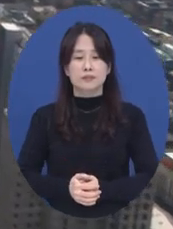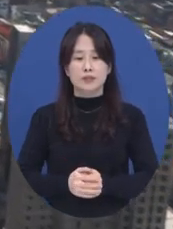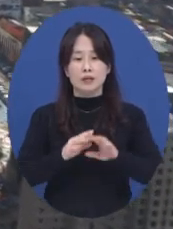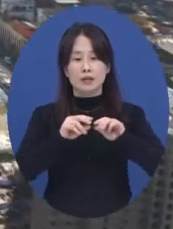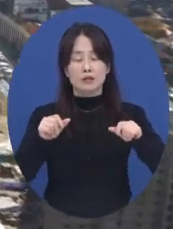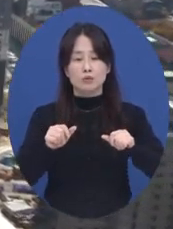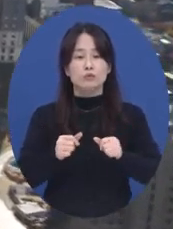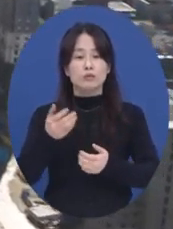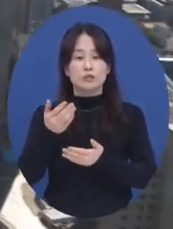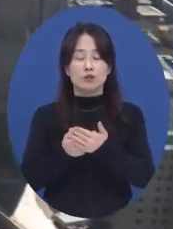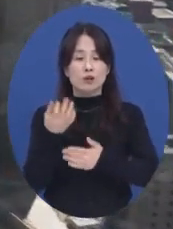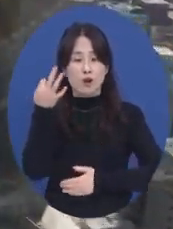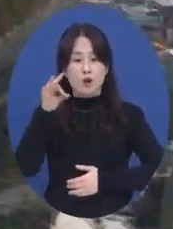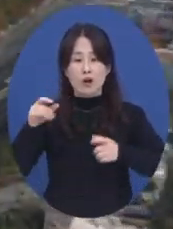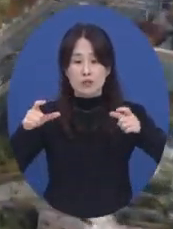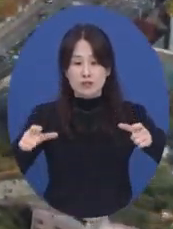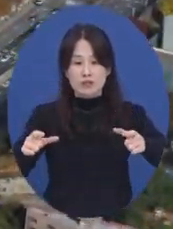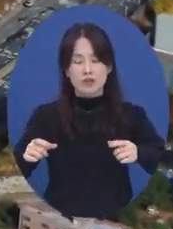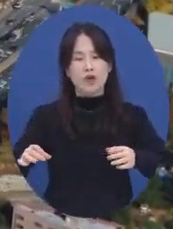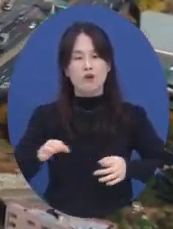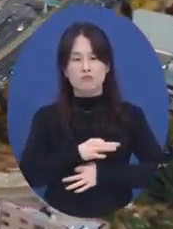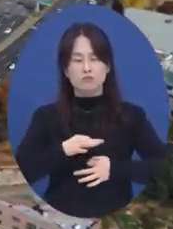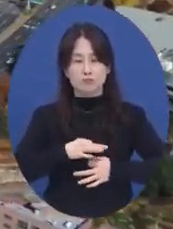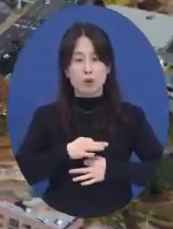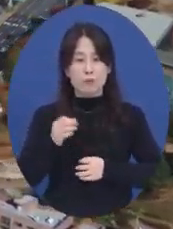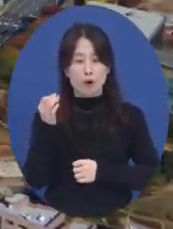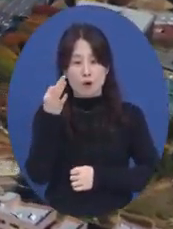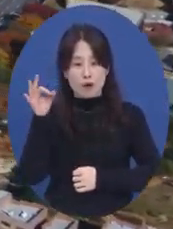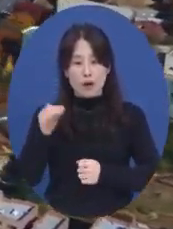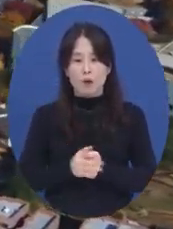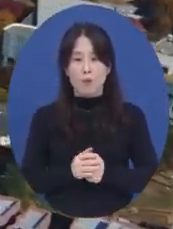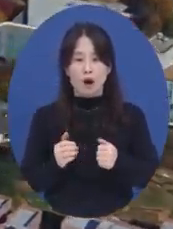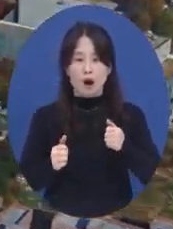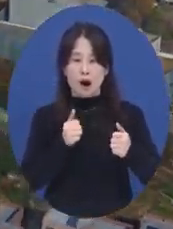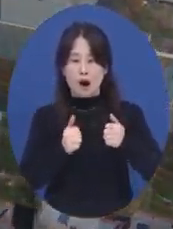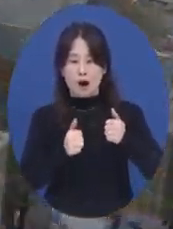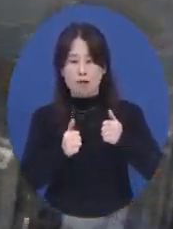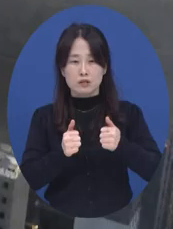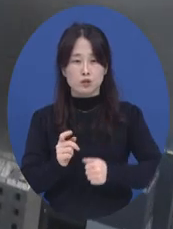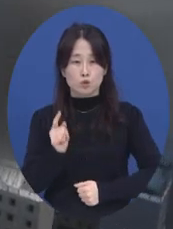토지거래 허가구역 내 부정허가 행위와 청약 경쟁률이 높았던 곳